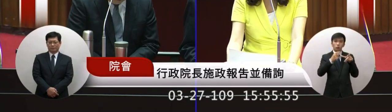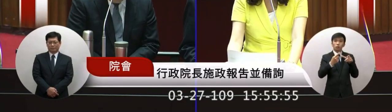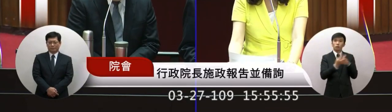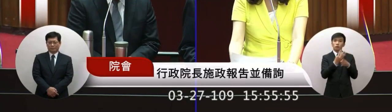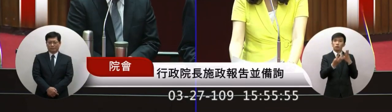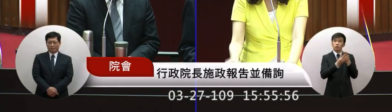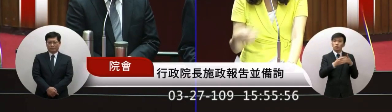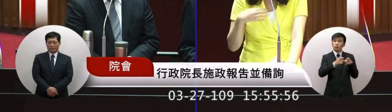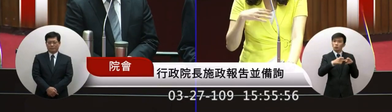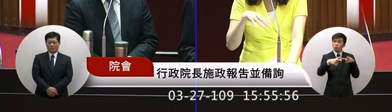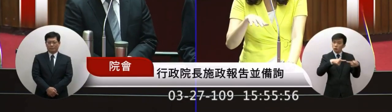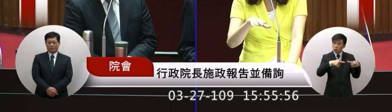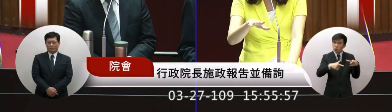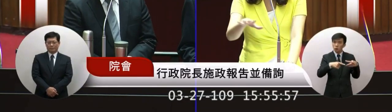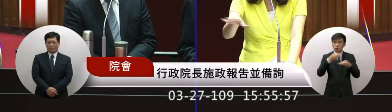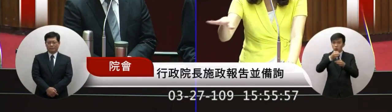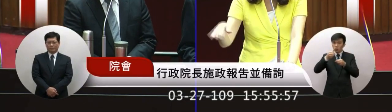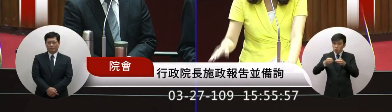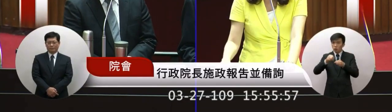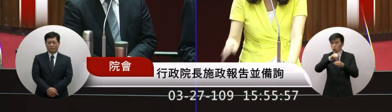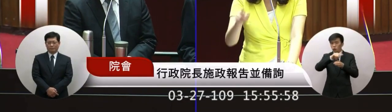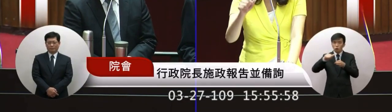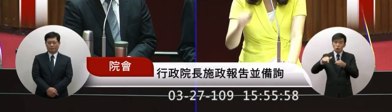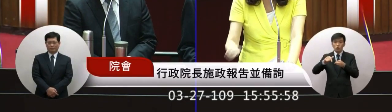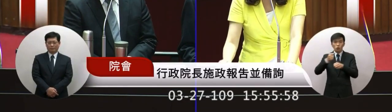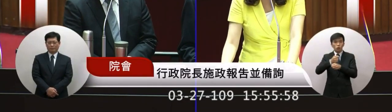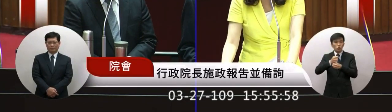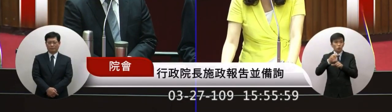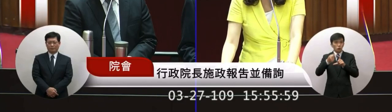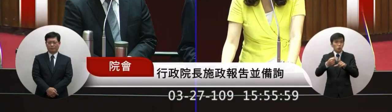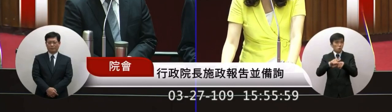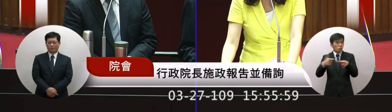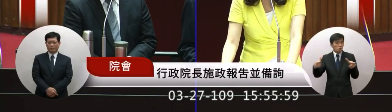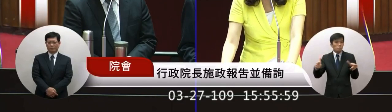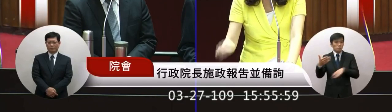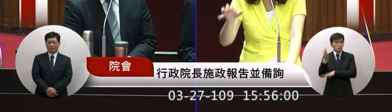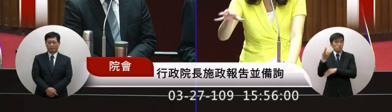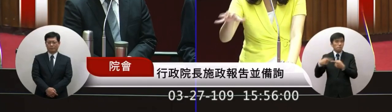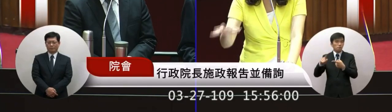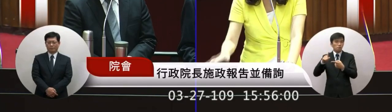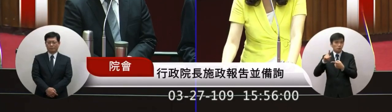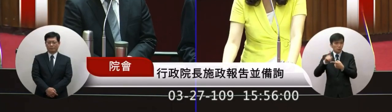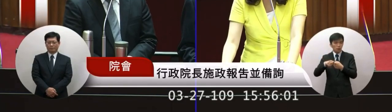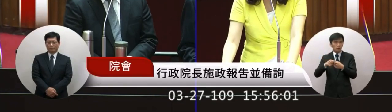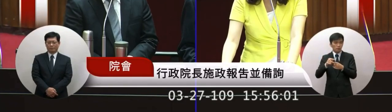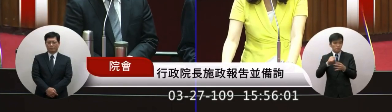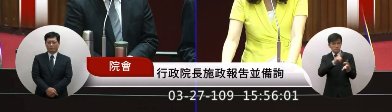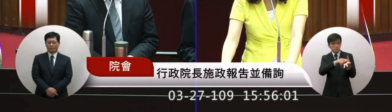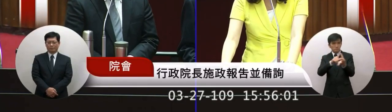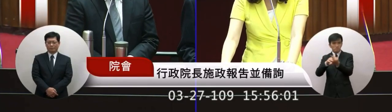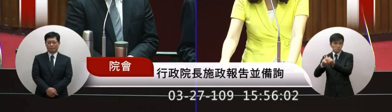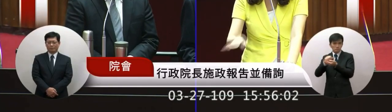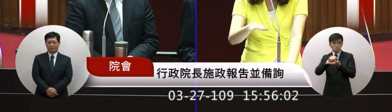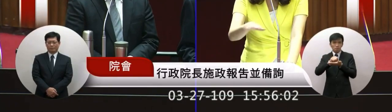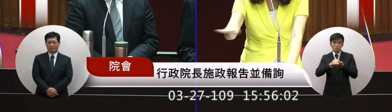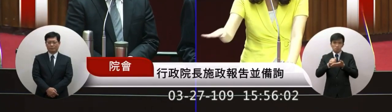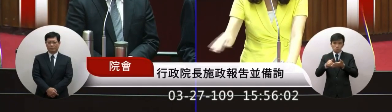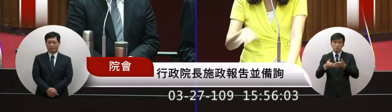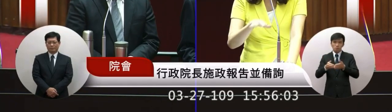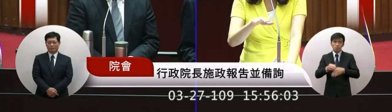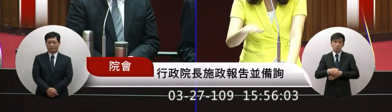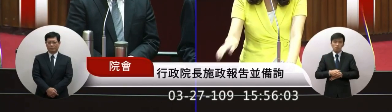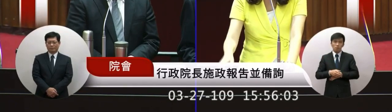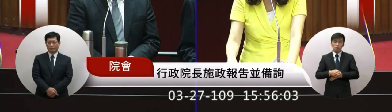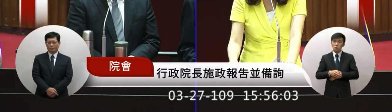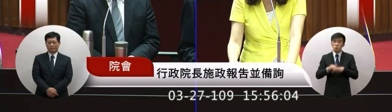业，这是我们办公室有限的能量，政府应该要更能够掌握全貌，能够知